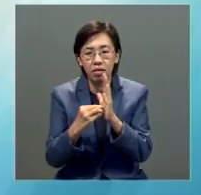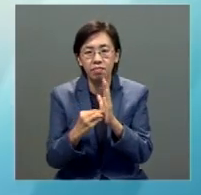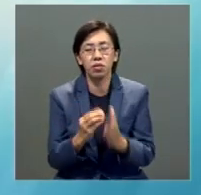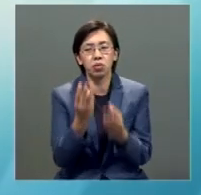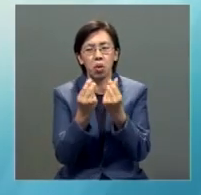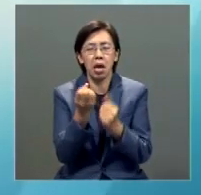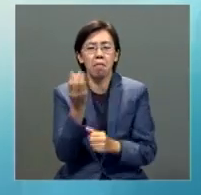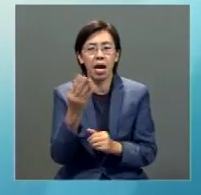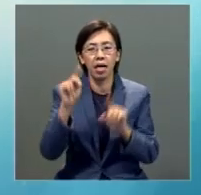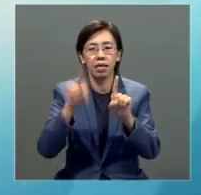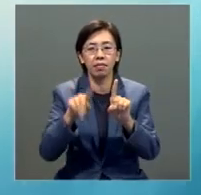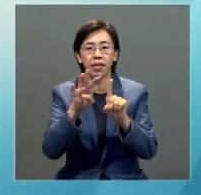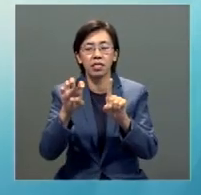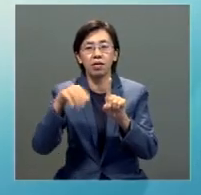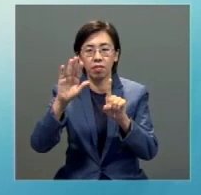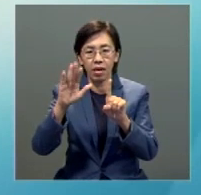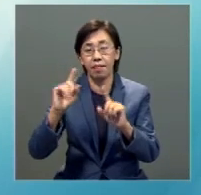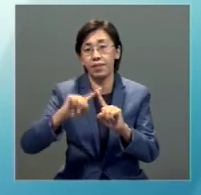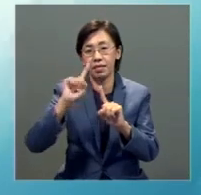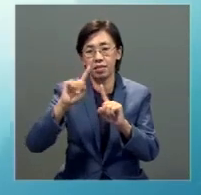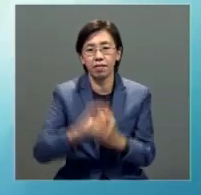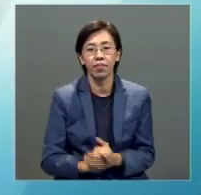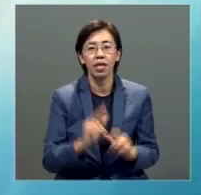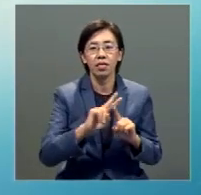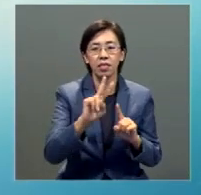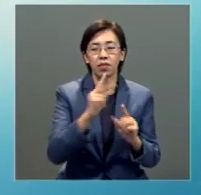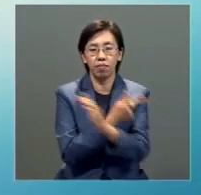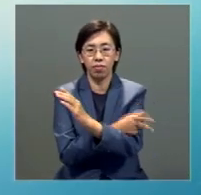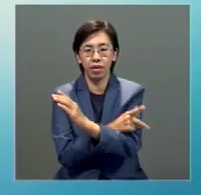จังหวัดแรกก็ยังอยู่ที่เอ่อที่เป็นอัตราป่วยต่อแสนประชากรอันดับหนึ่งก็ยังอยู่ที่ภูเก็ตอยู่นะครับกรุงเทพฯยะลาปัตตานีและนนทบุรีเร่งตามลำดับมานะครับส่วนตัวเลขที่แยกมาทางขวามือนะครับกรุงเทพฯเป็นจำนวนก็ยังเยอะอยู่นะครับ1,400กว่าเป็นดับ 1